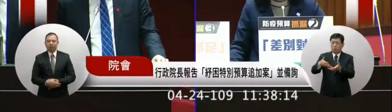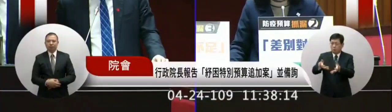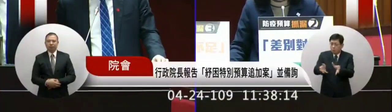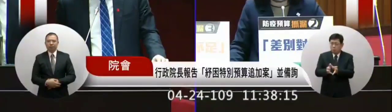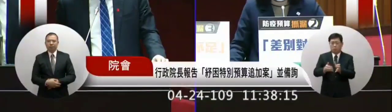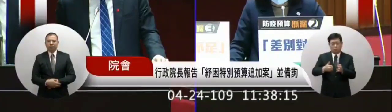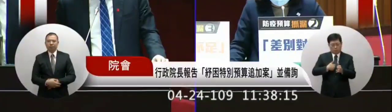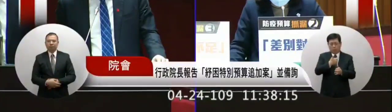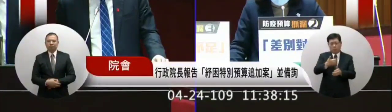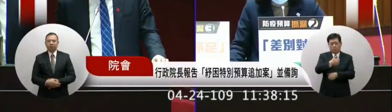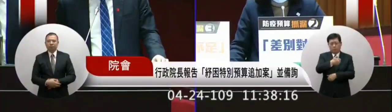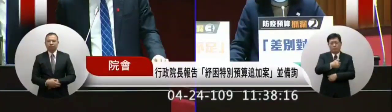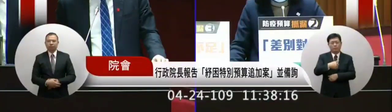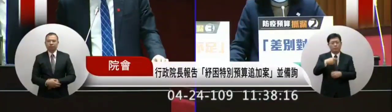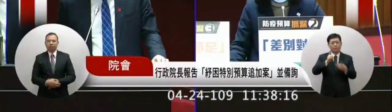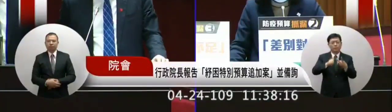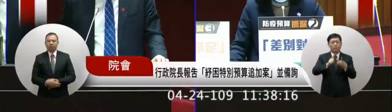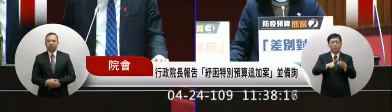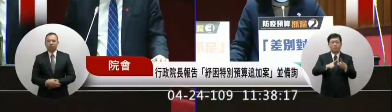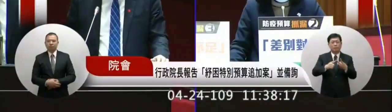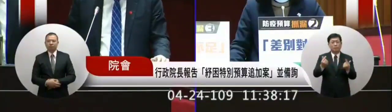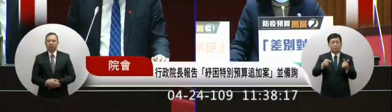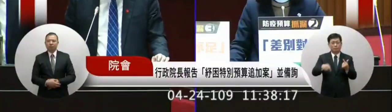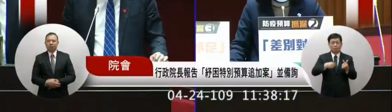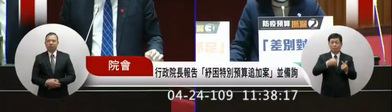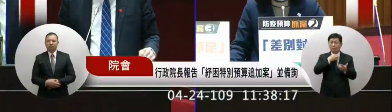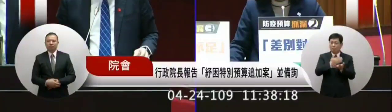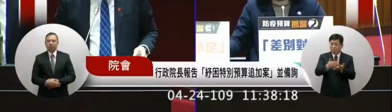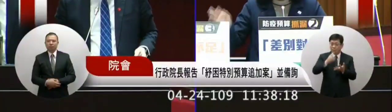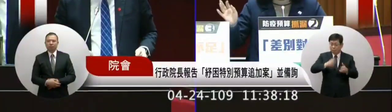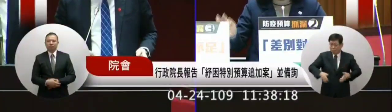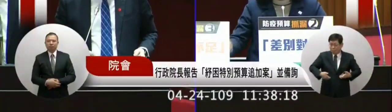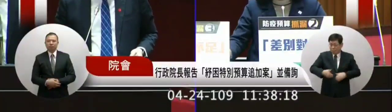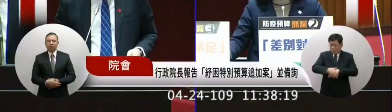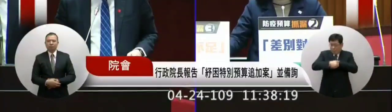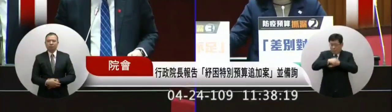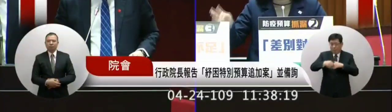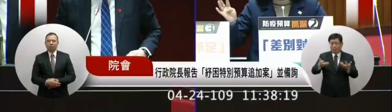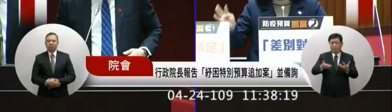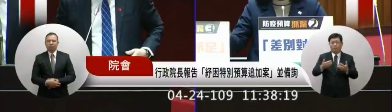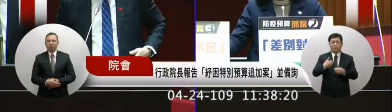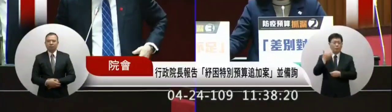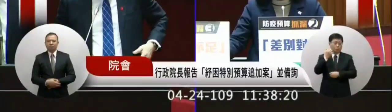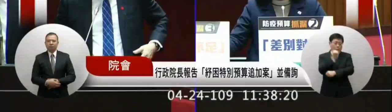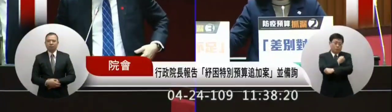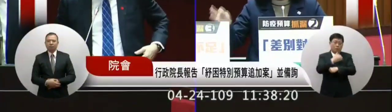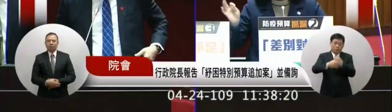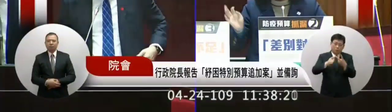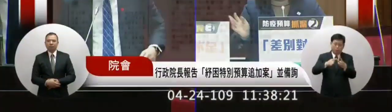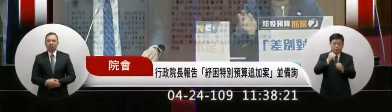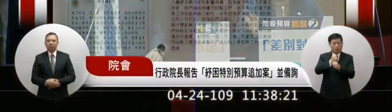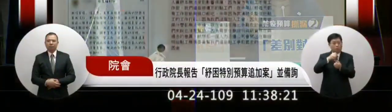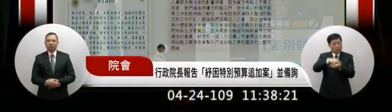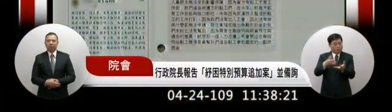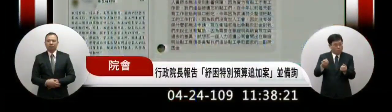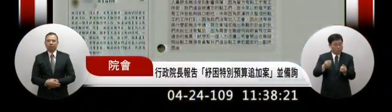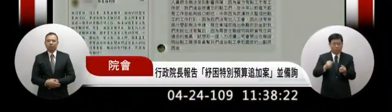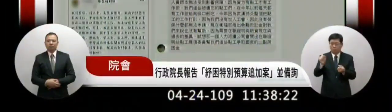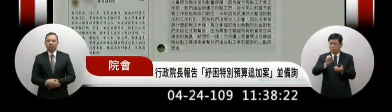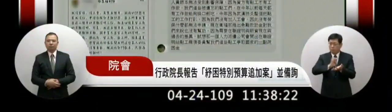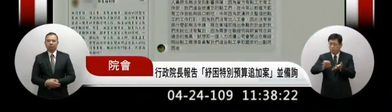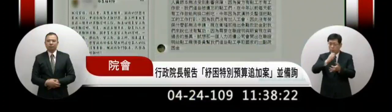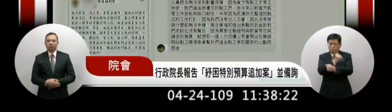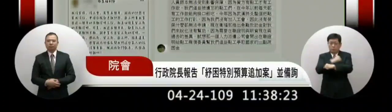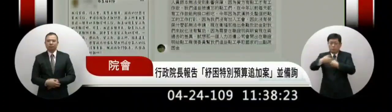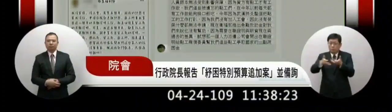人民会非常感激哦。那第二个就是说，现在有关纾困急难部分，没有劳保、没有工作证明，没有办法去用那